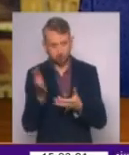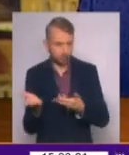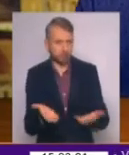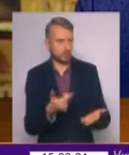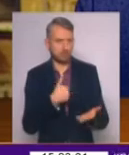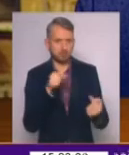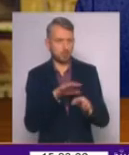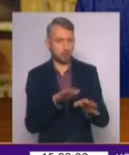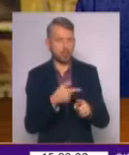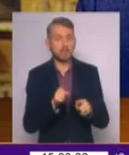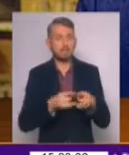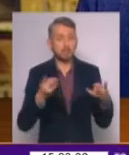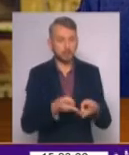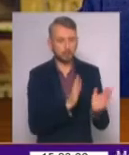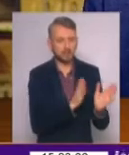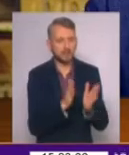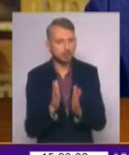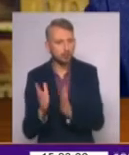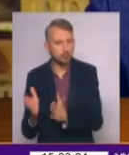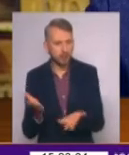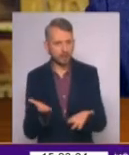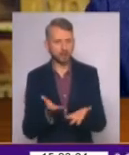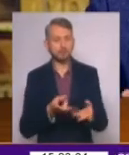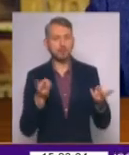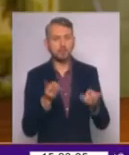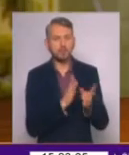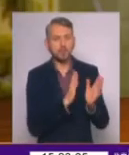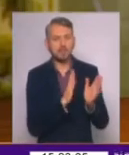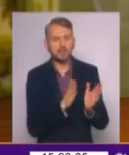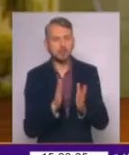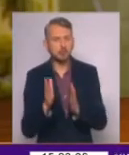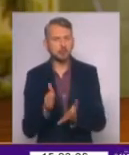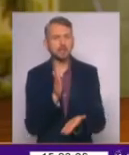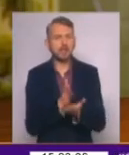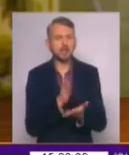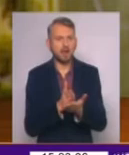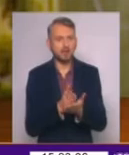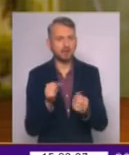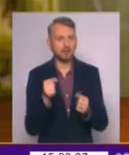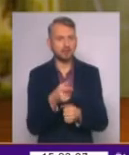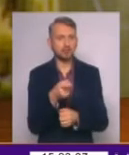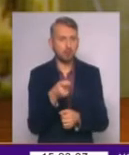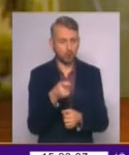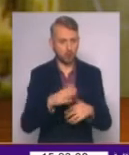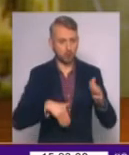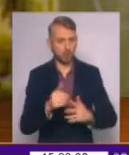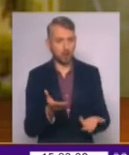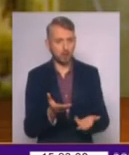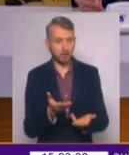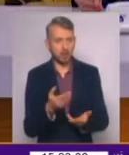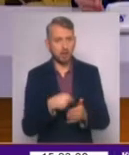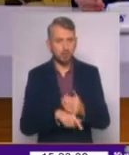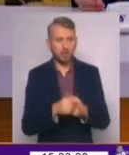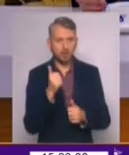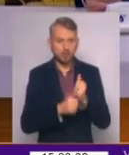не заперечуємо, це потрібно систематизувати. Угу. Потрібно систематизувати дійсно наявність цієї травматичної зброї на руках, бо раз за